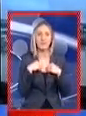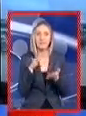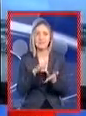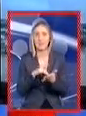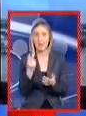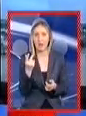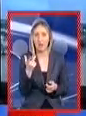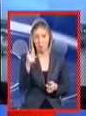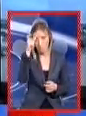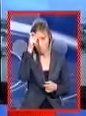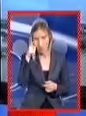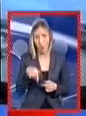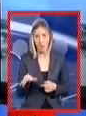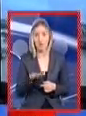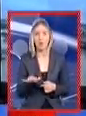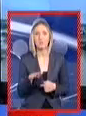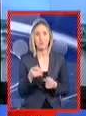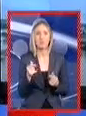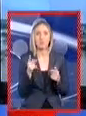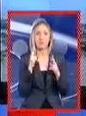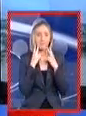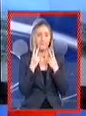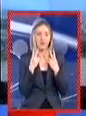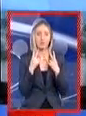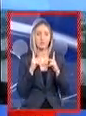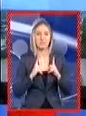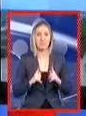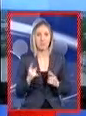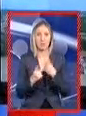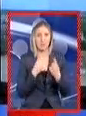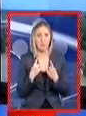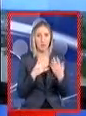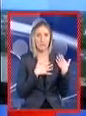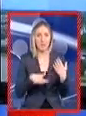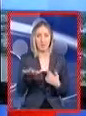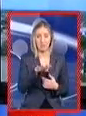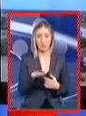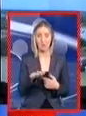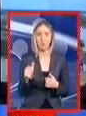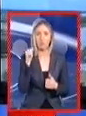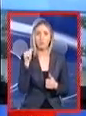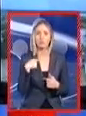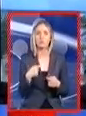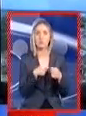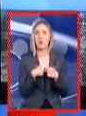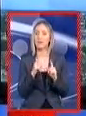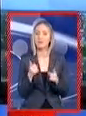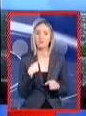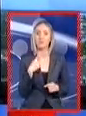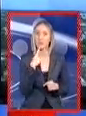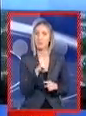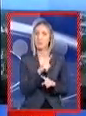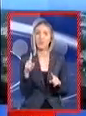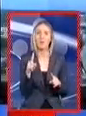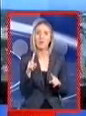je bitno je da se polako smiruje situacija na samom terenu. Juče smo organizovali, moram reći,